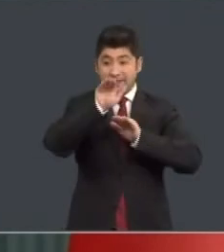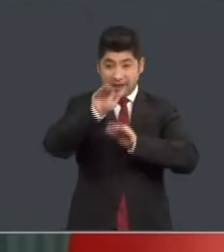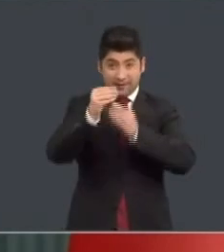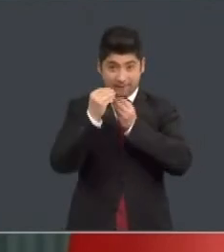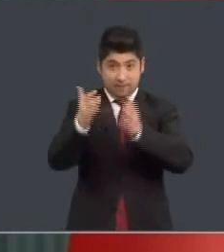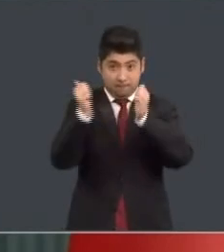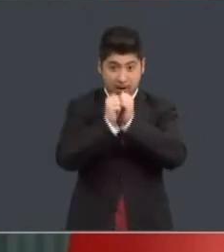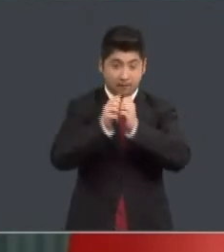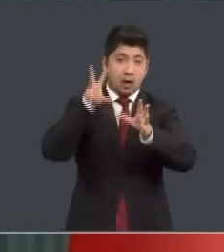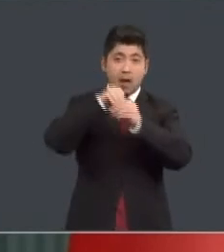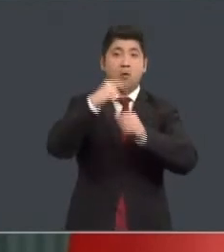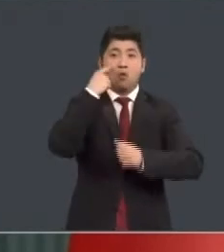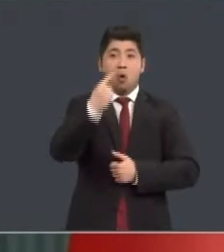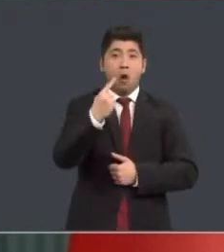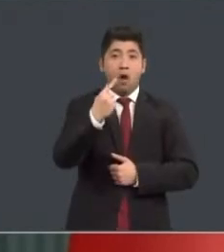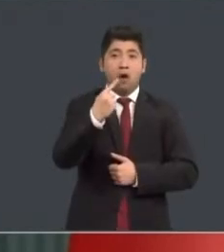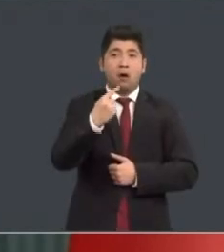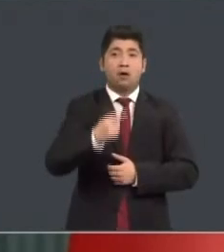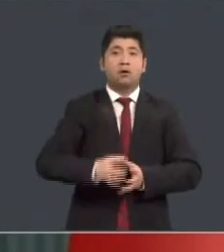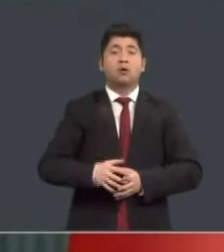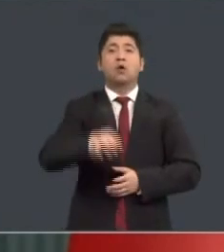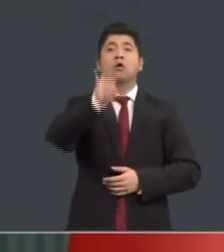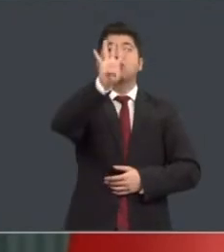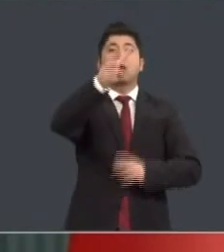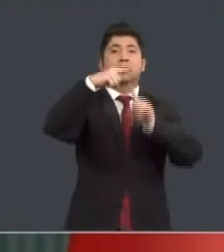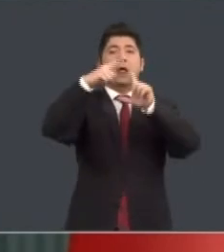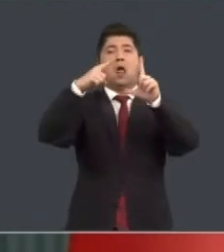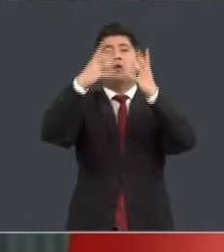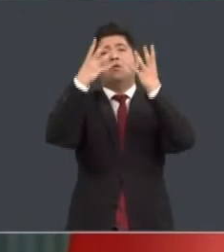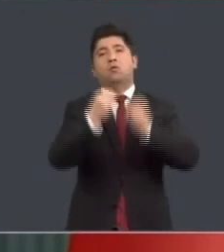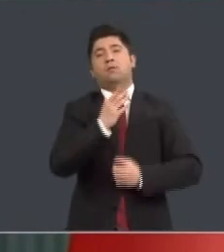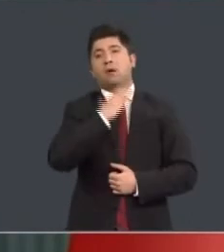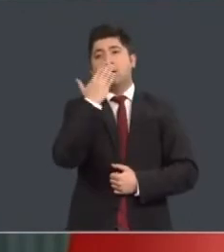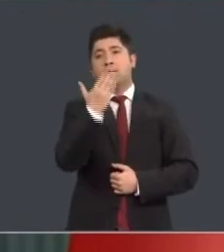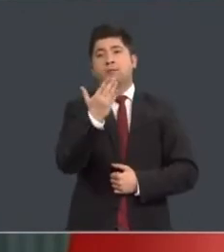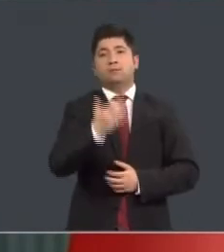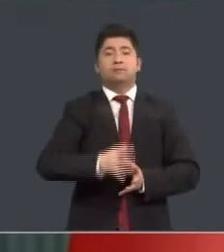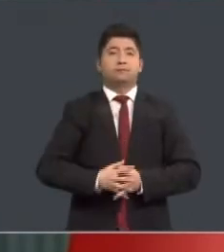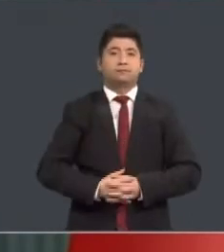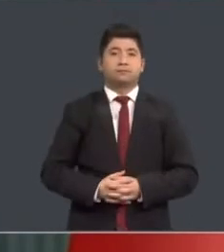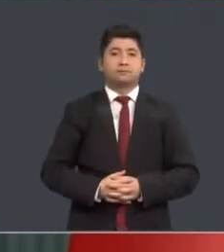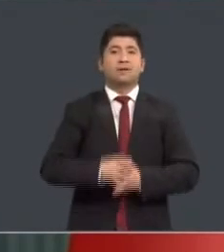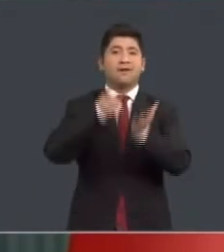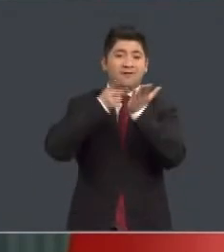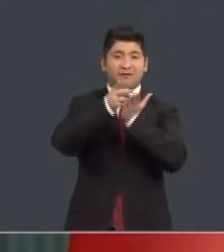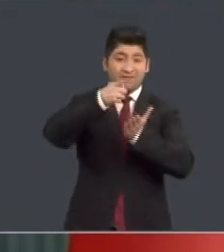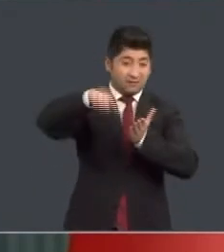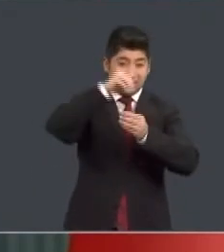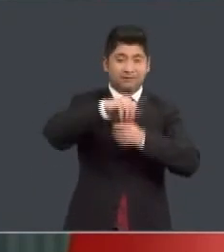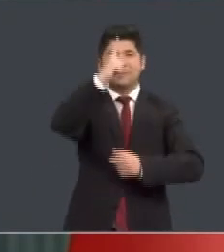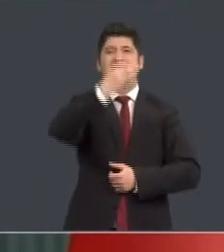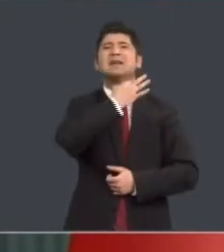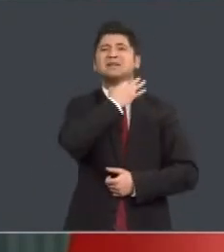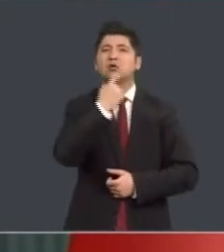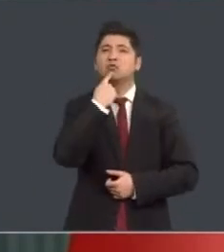destekleme ile birlikte 4 liraya yükseltilmiştir çiftçilerimiz den tek